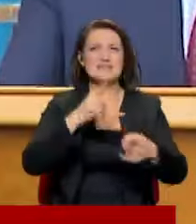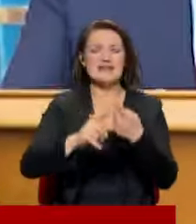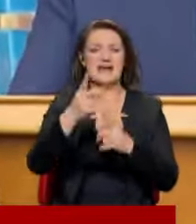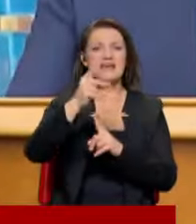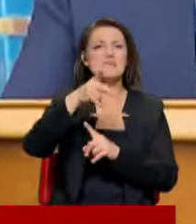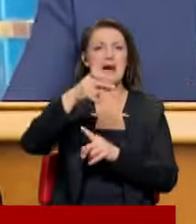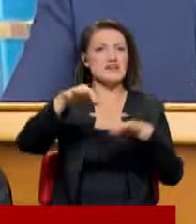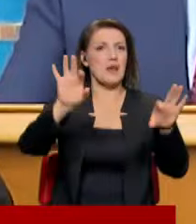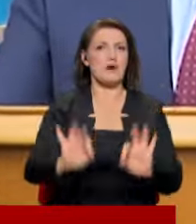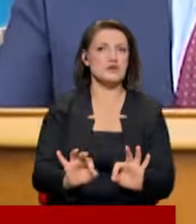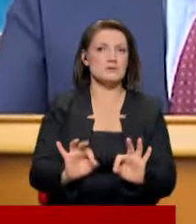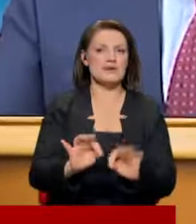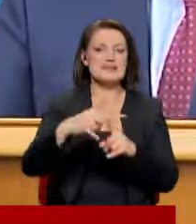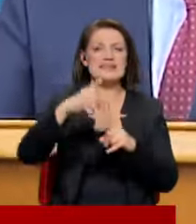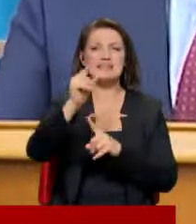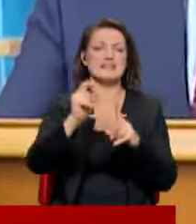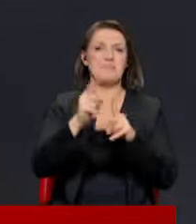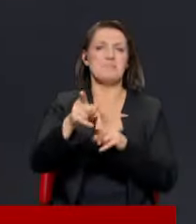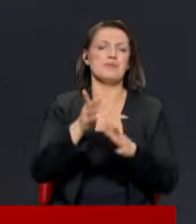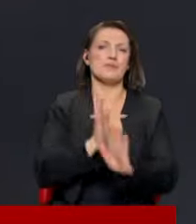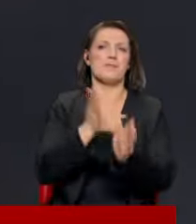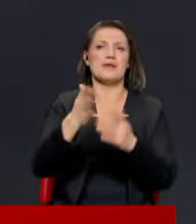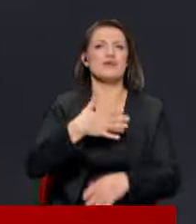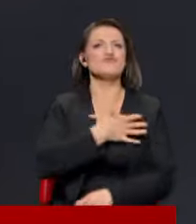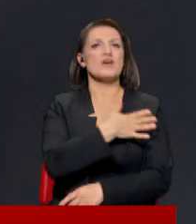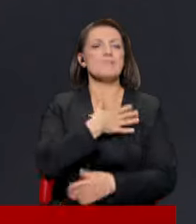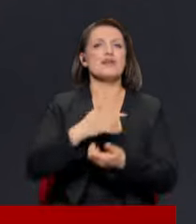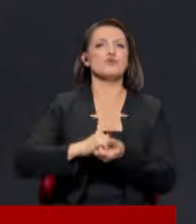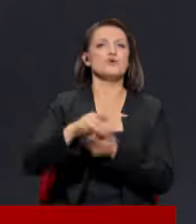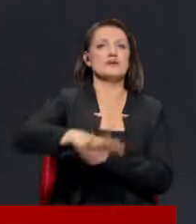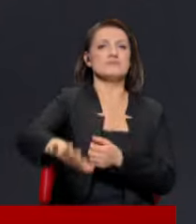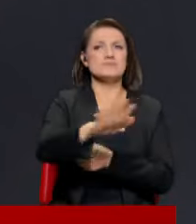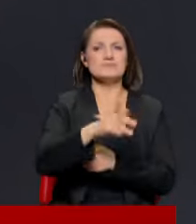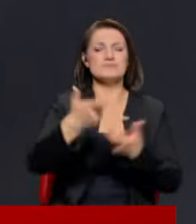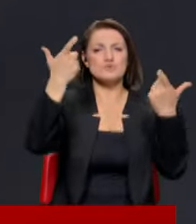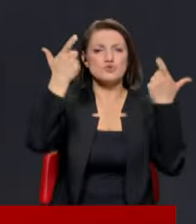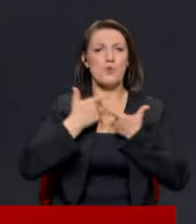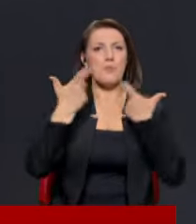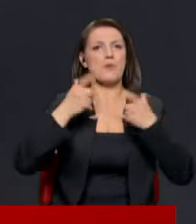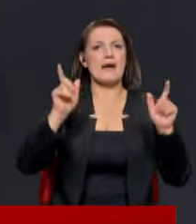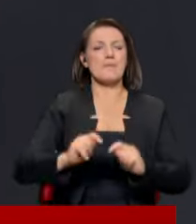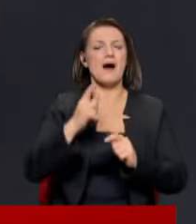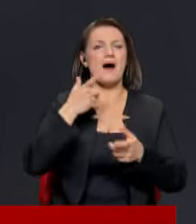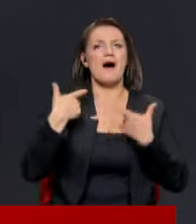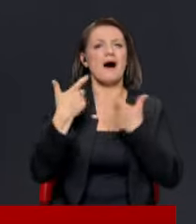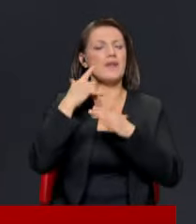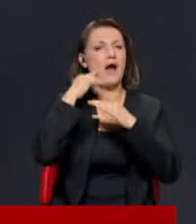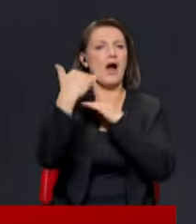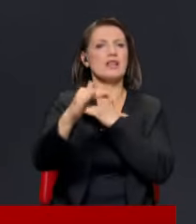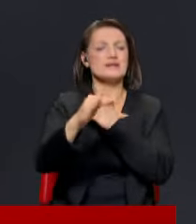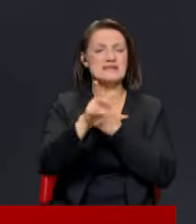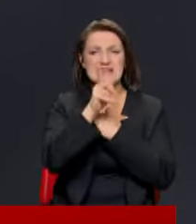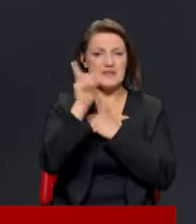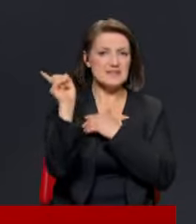İyi Parti ile başlamıştı, tiple devam edecek. Cumhuriyet Halk Partili dostlarımız üstlerine düşeni yapıp Hatay halkının sesine kulak